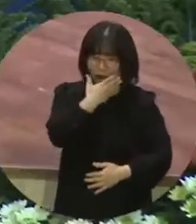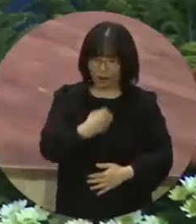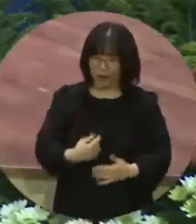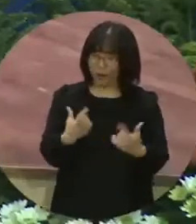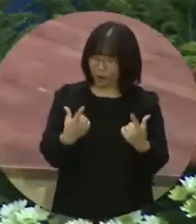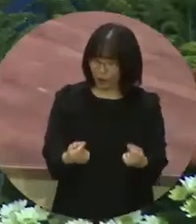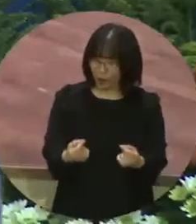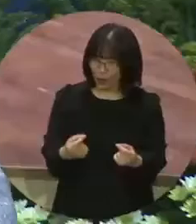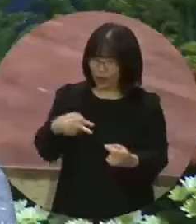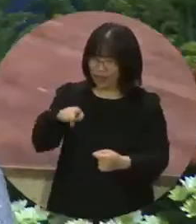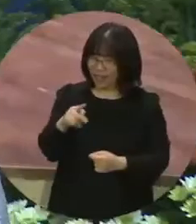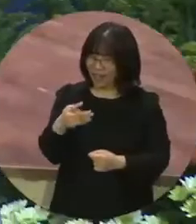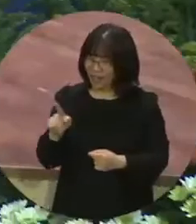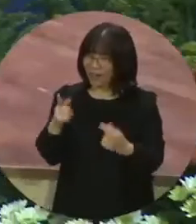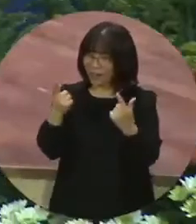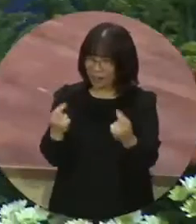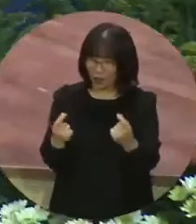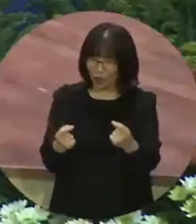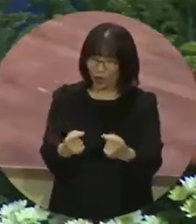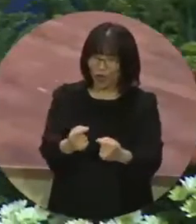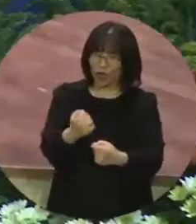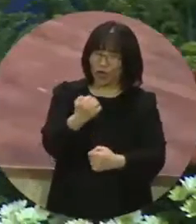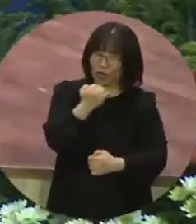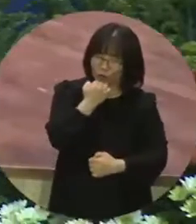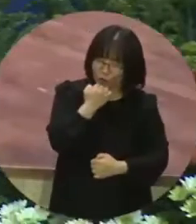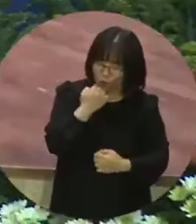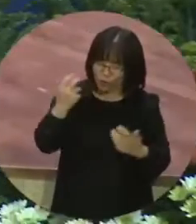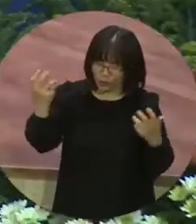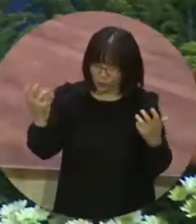이삭처럼, 이 사라처럼 웃음이 넘치는